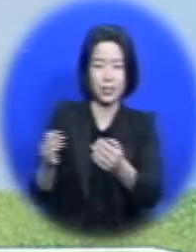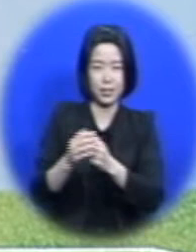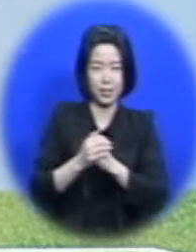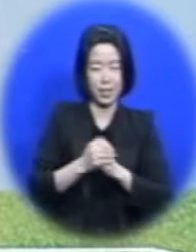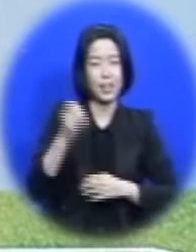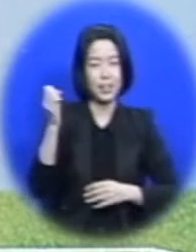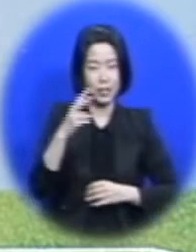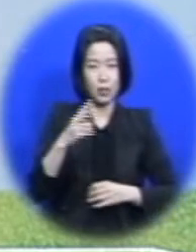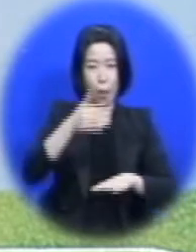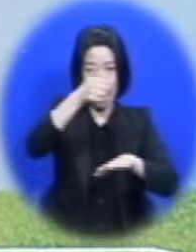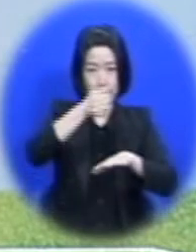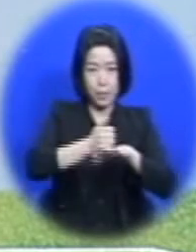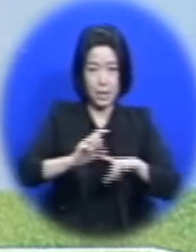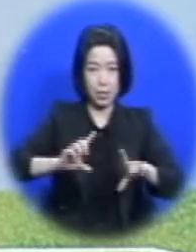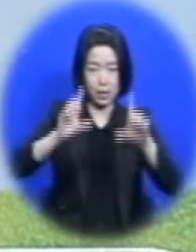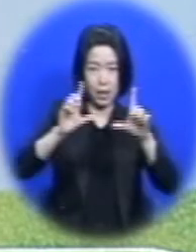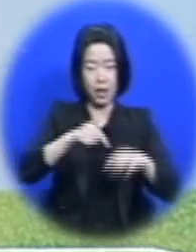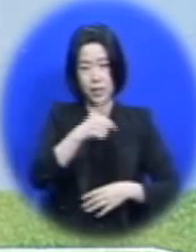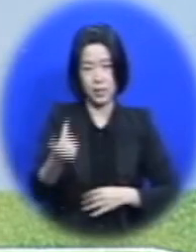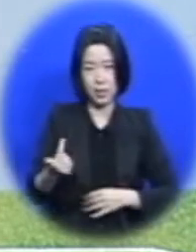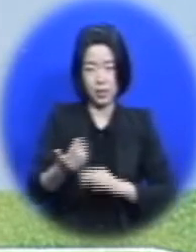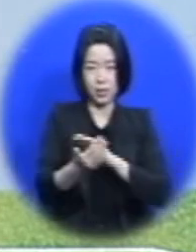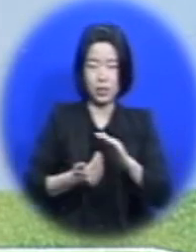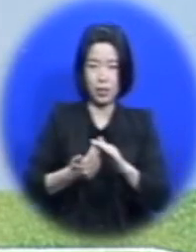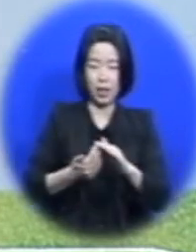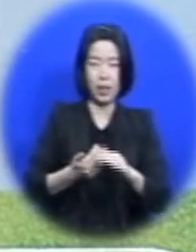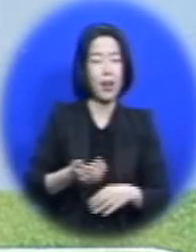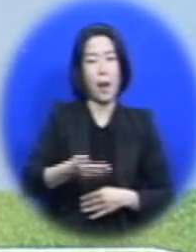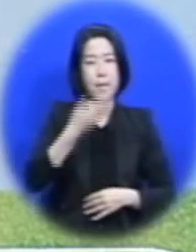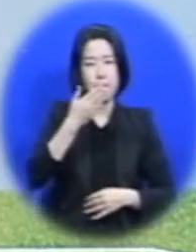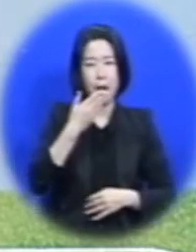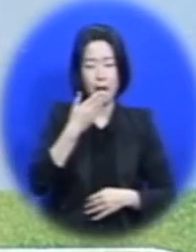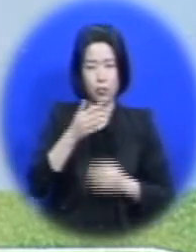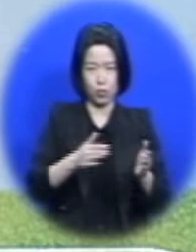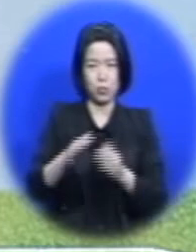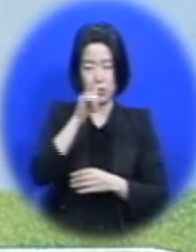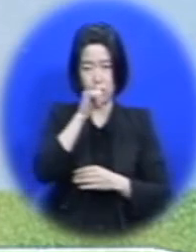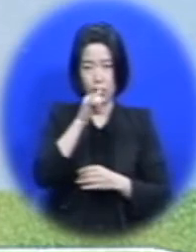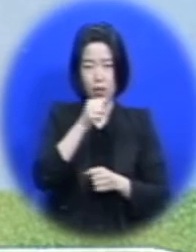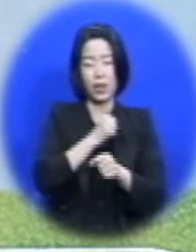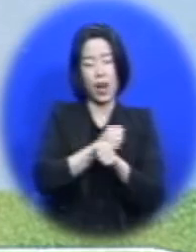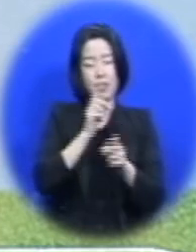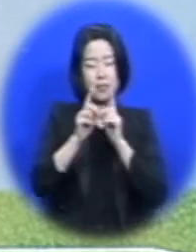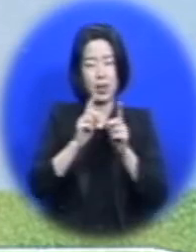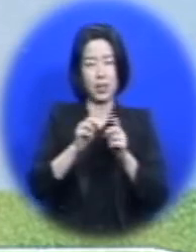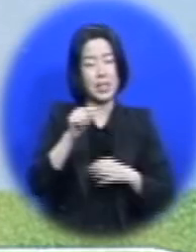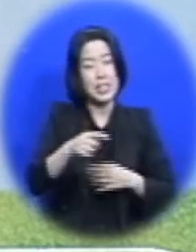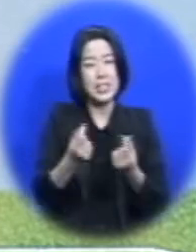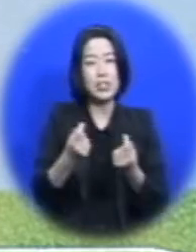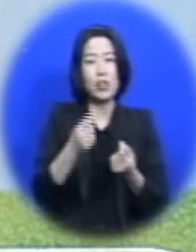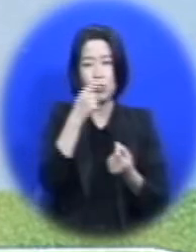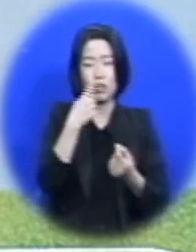그리고 이제 마지막 날 저녁 전에 식사대접을 하는 겁니다 그러면서 하는 이야기가 이럴 줄